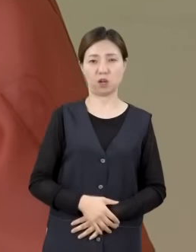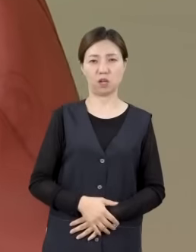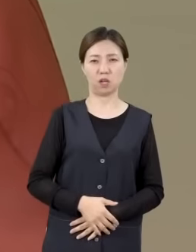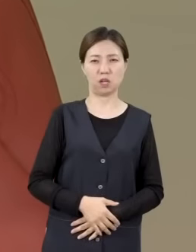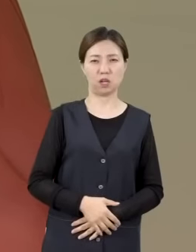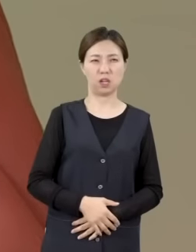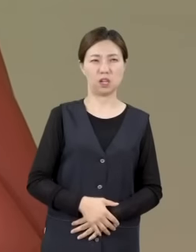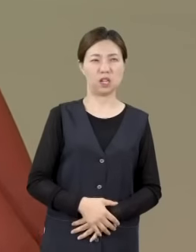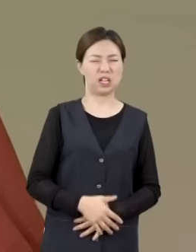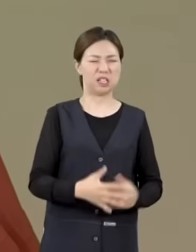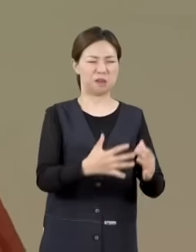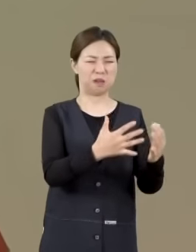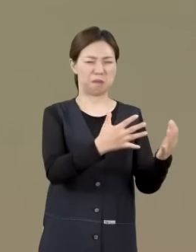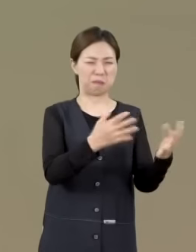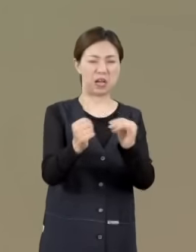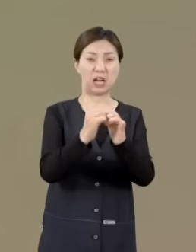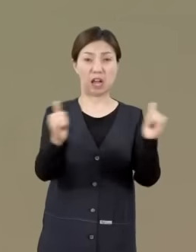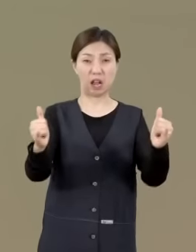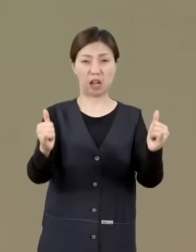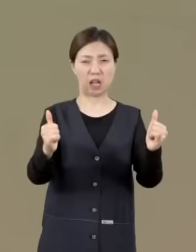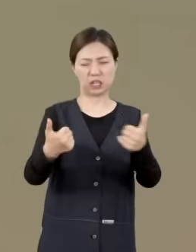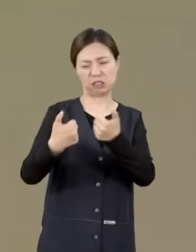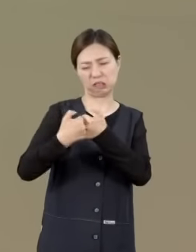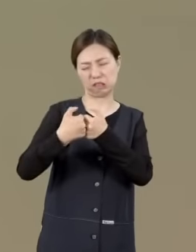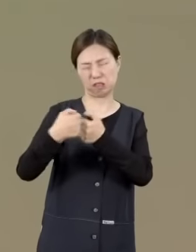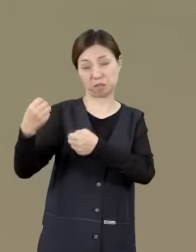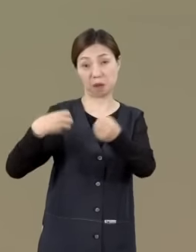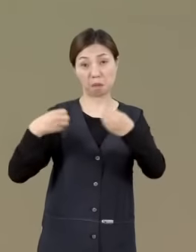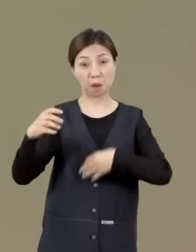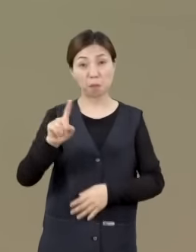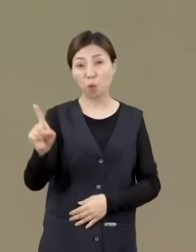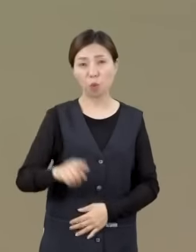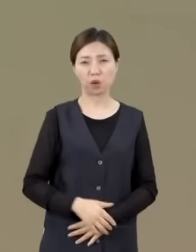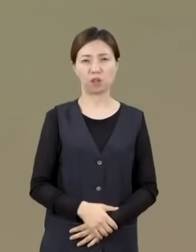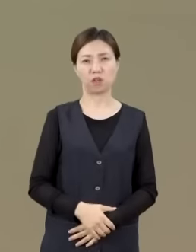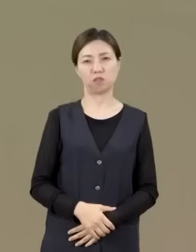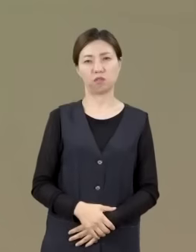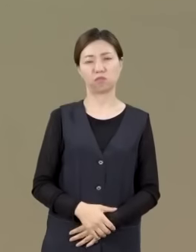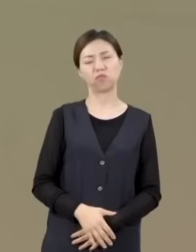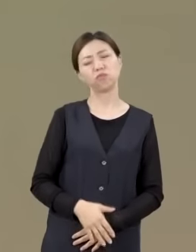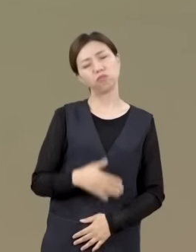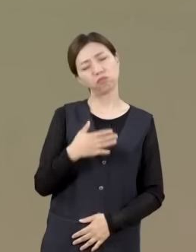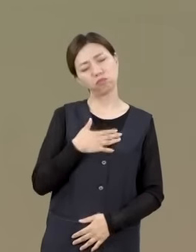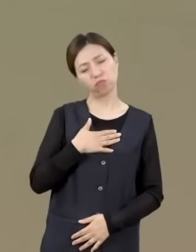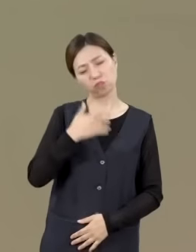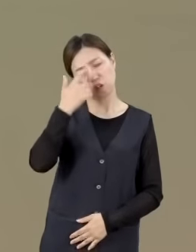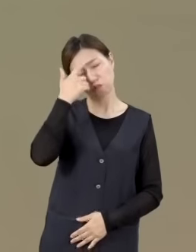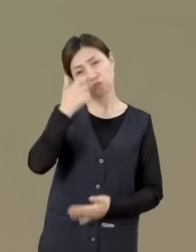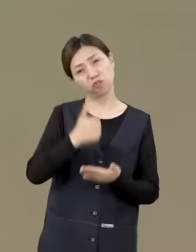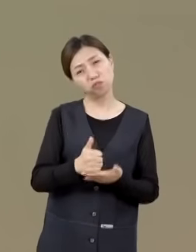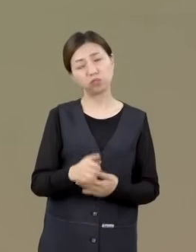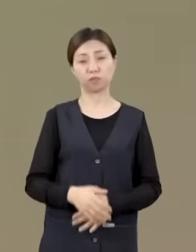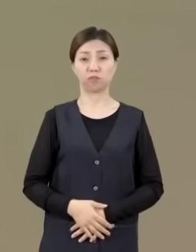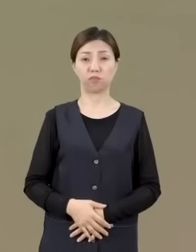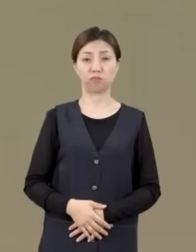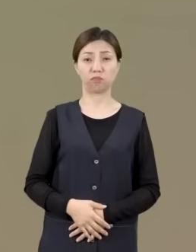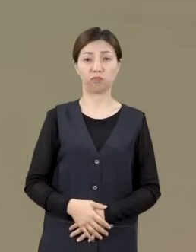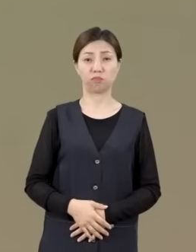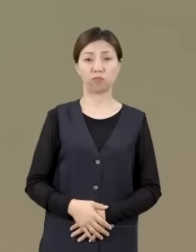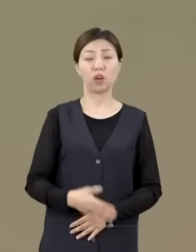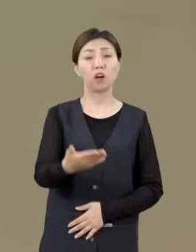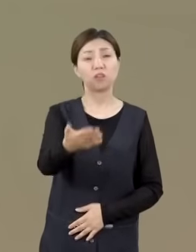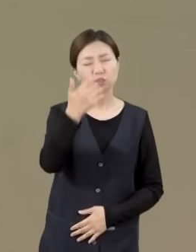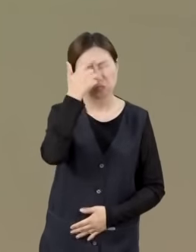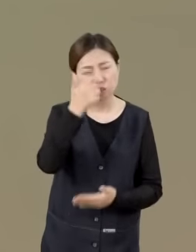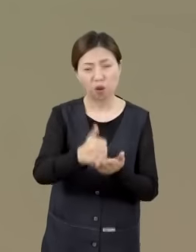그중에 많은 분들과 상담하면서 자주 듣던 내용 중에 하나가 스님